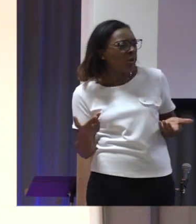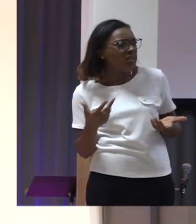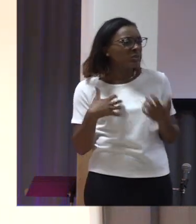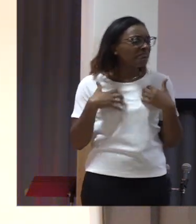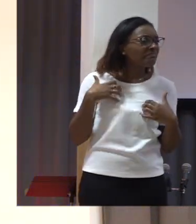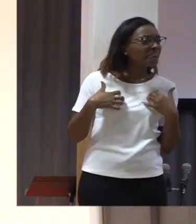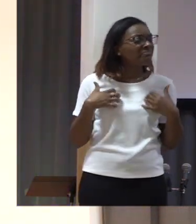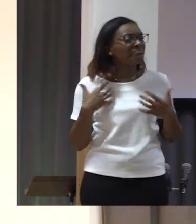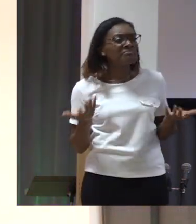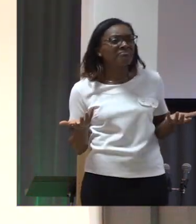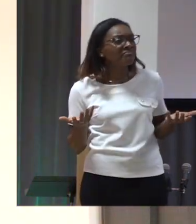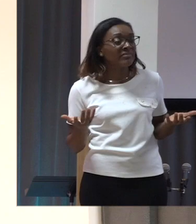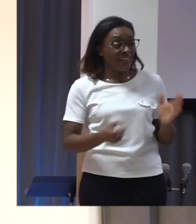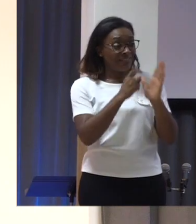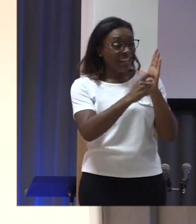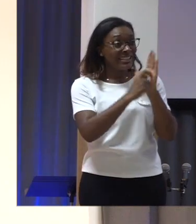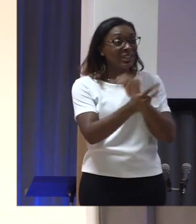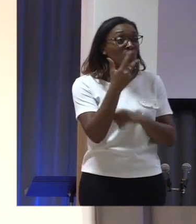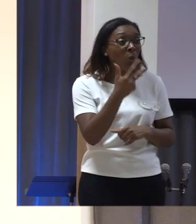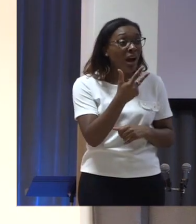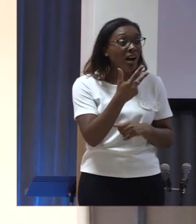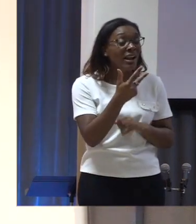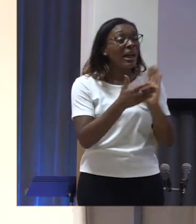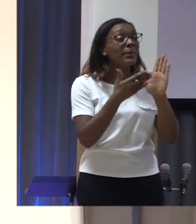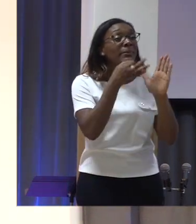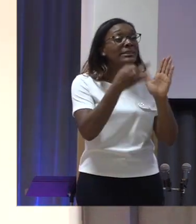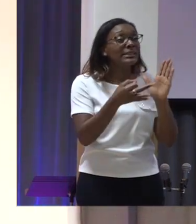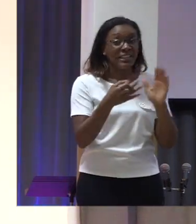les fils de Samuel ne marchèrent point sur ses traces.